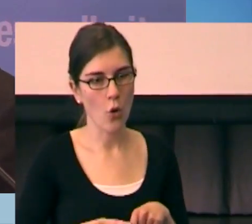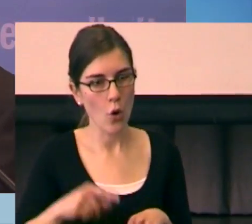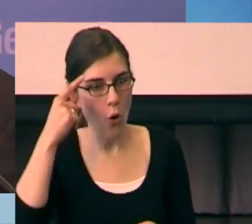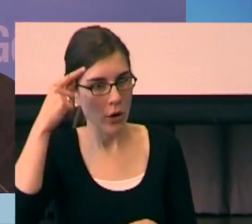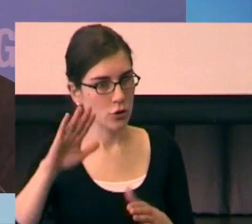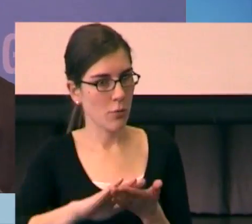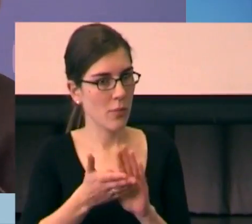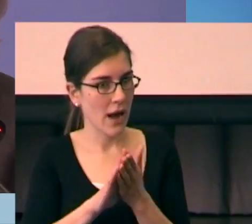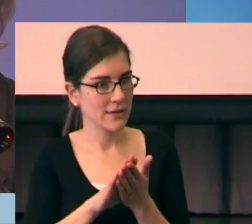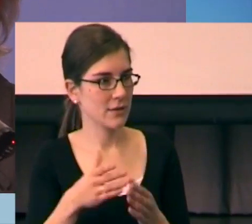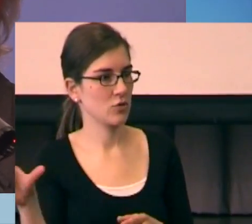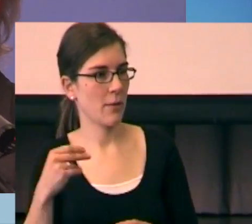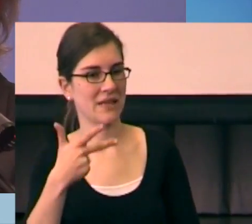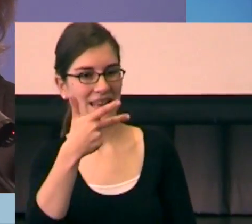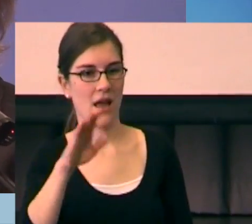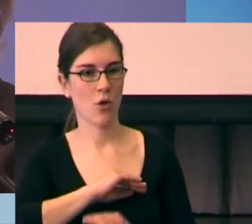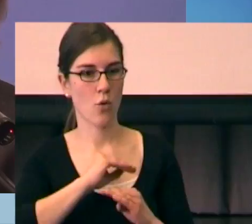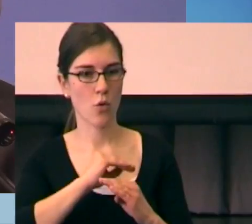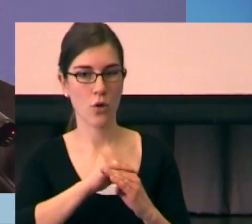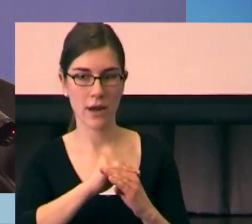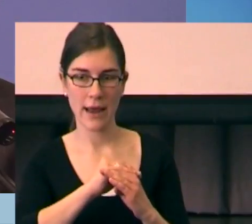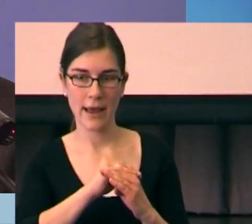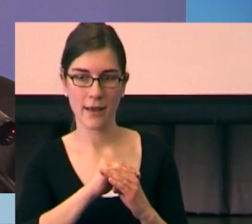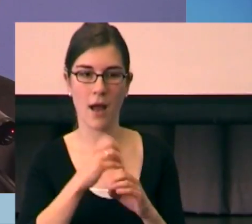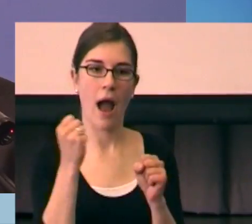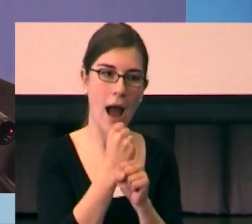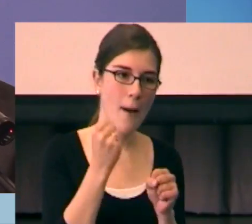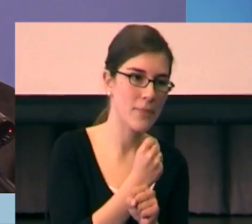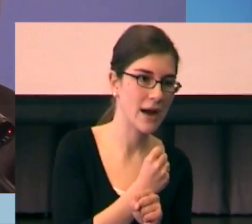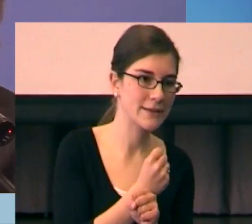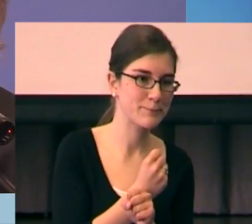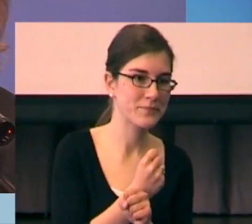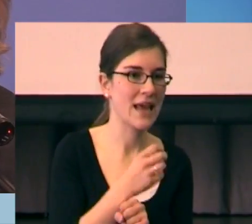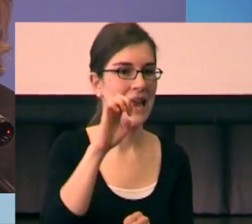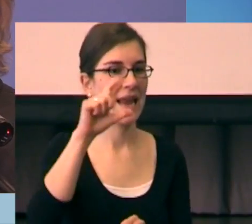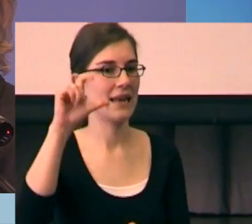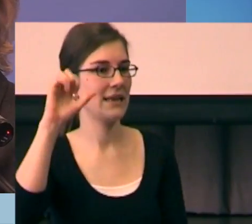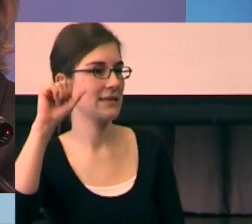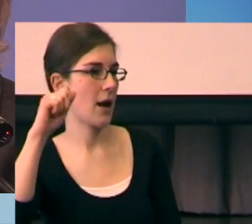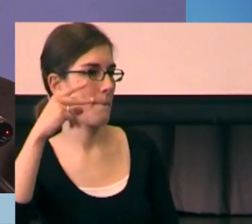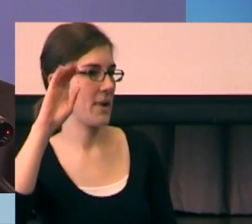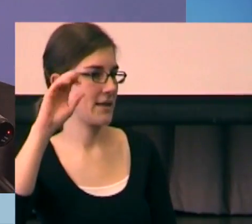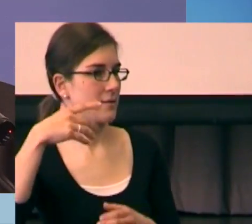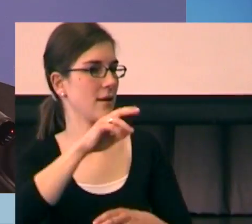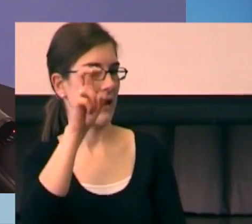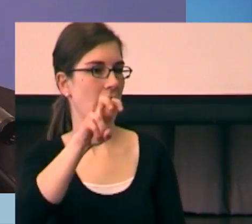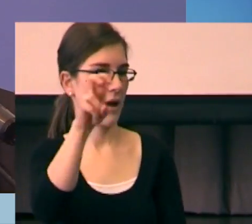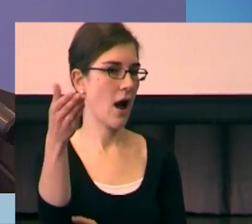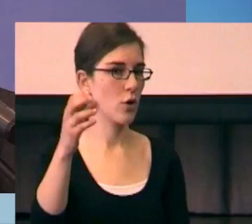Moment in einer Viererpraxis in Kassel mit drei anderen Urologen am Elisabeth-Krankenhaus. Ich möchte mich